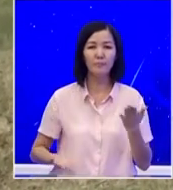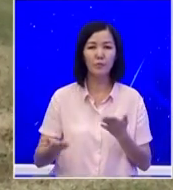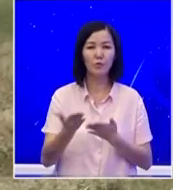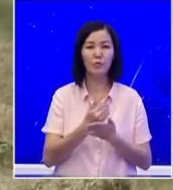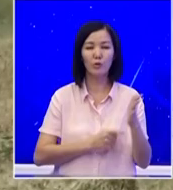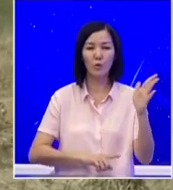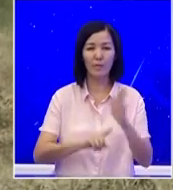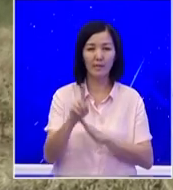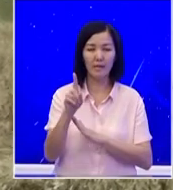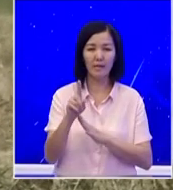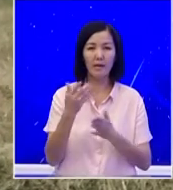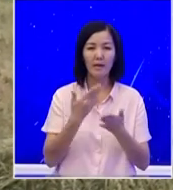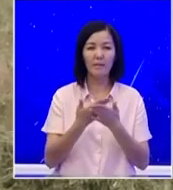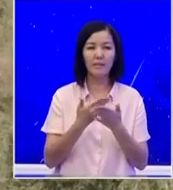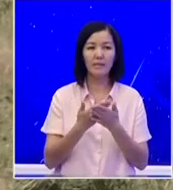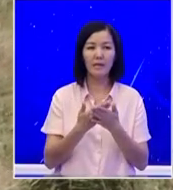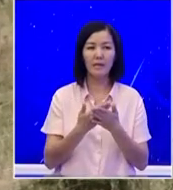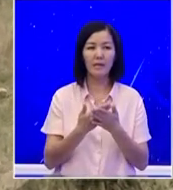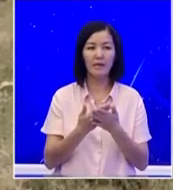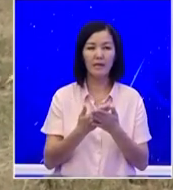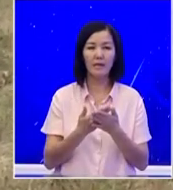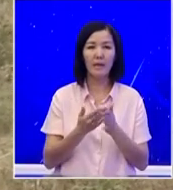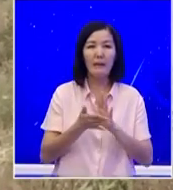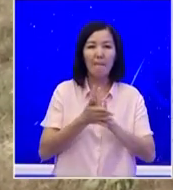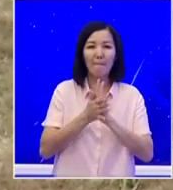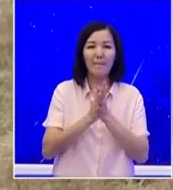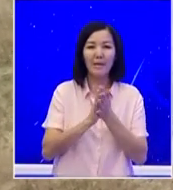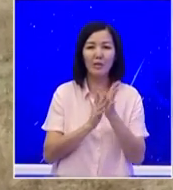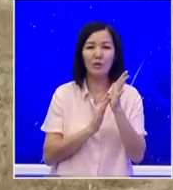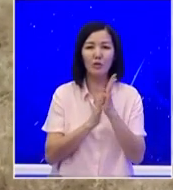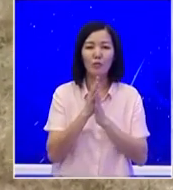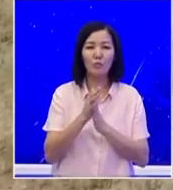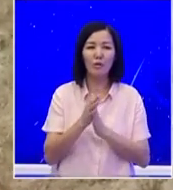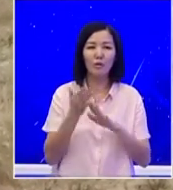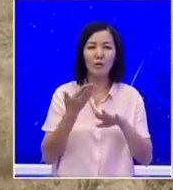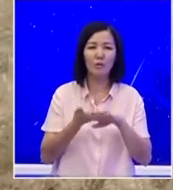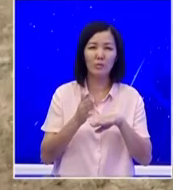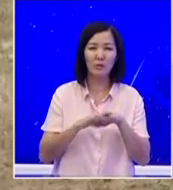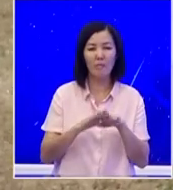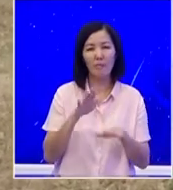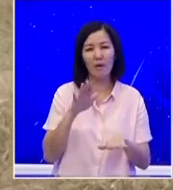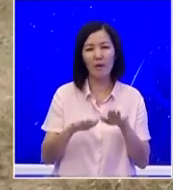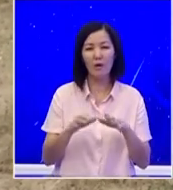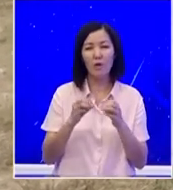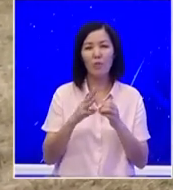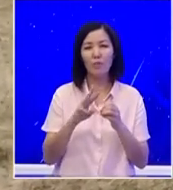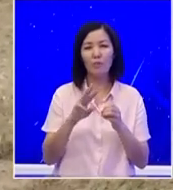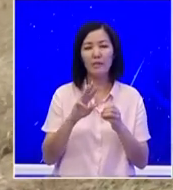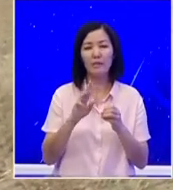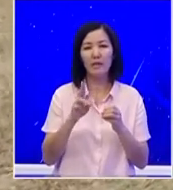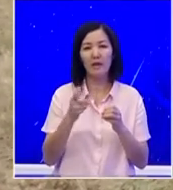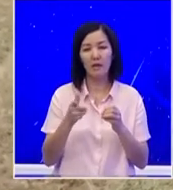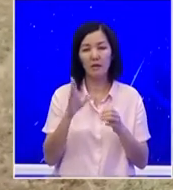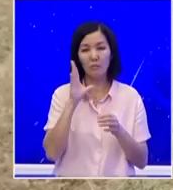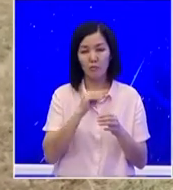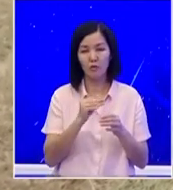науқаны қызып тұр. Мысалы, мына менің алдымдағы мына бір пресс шөпті көтеріп көрсек, шамасы 15 келе шамасында